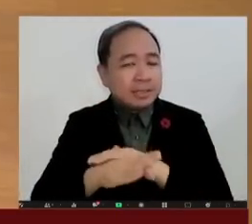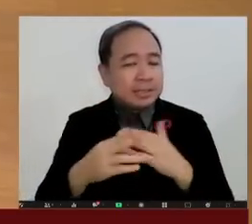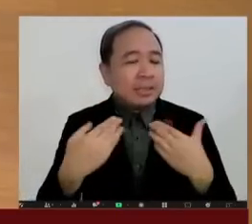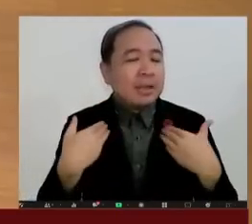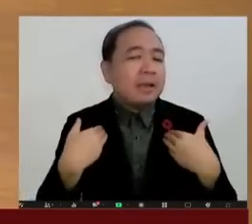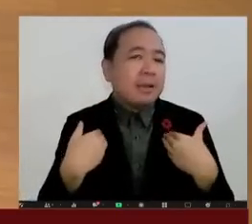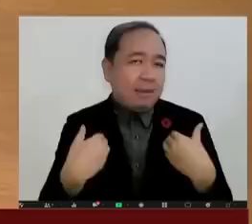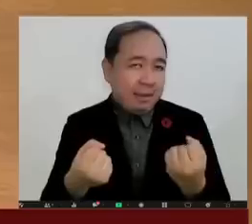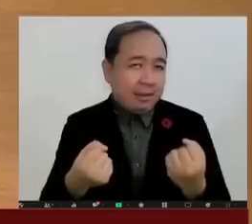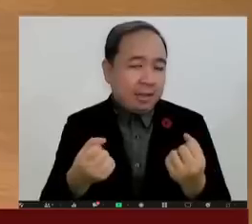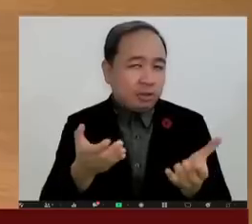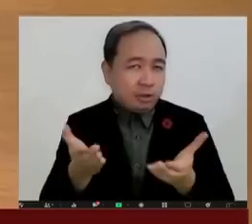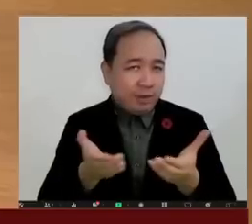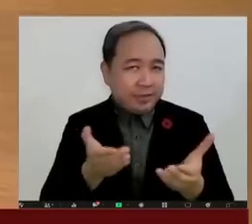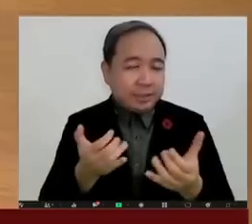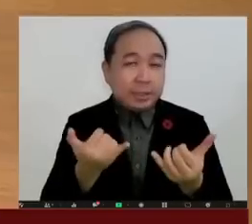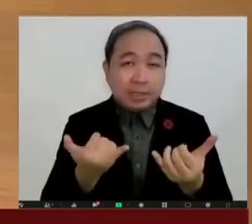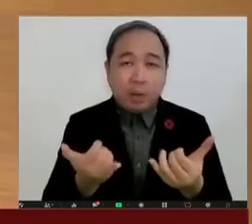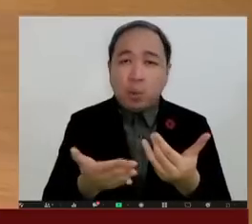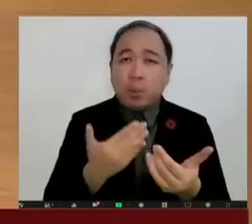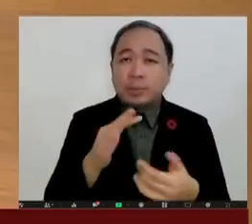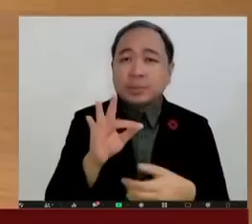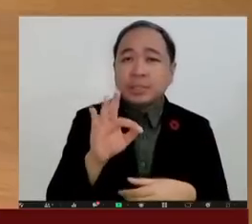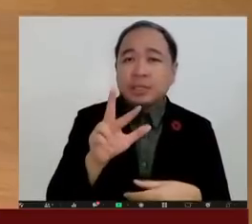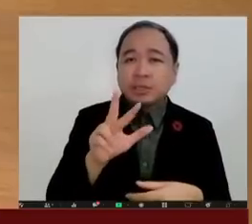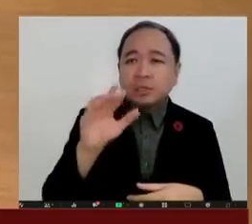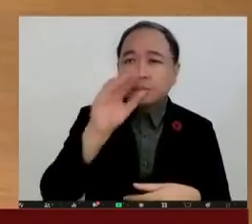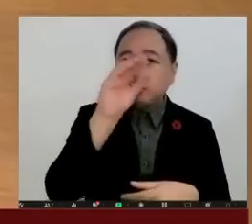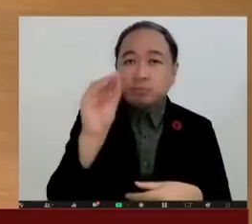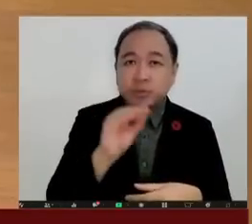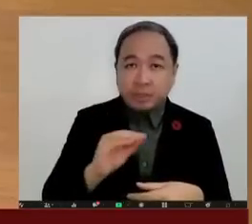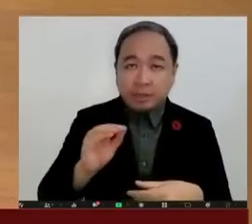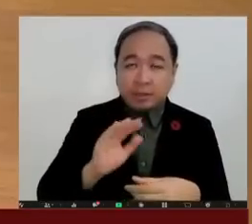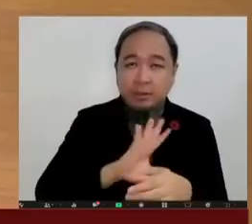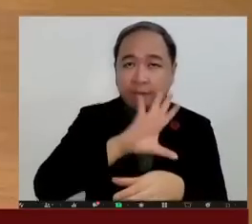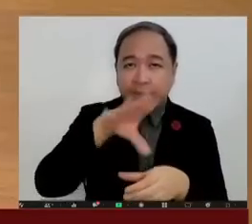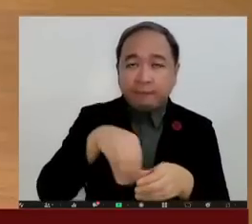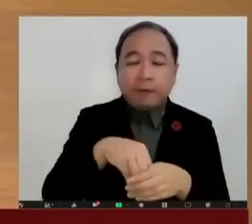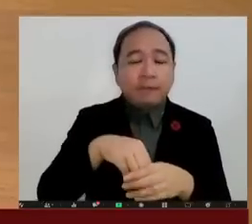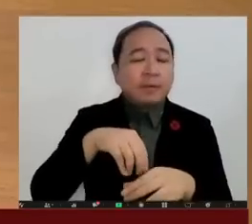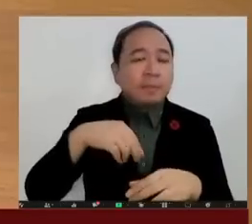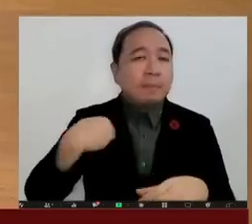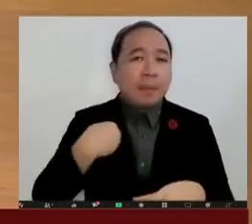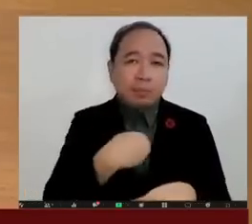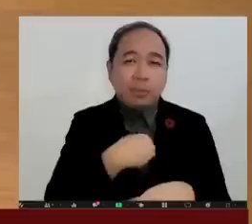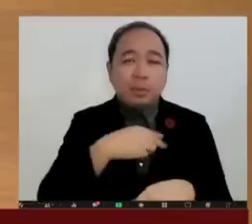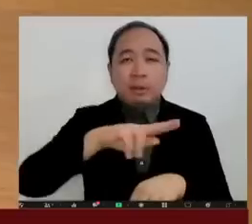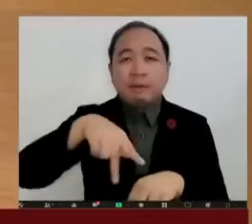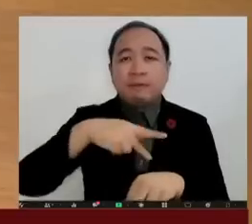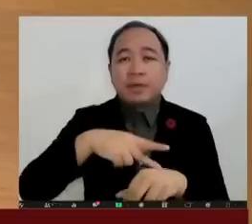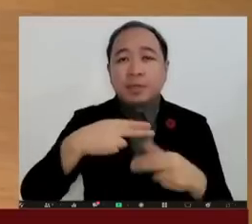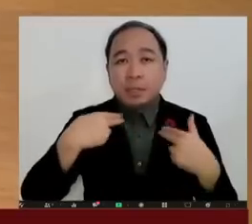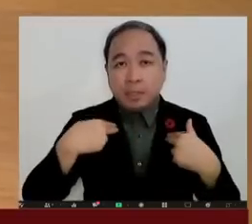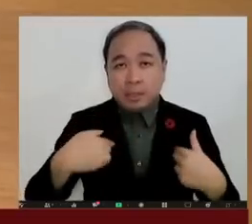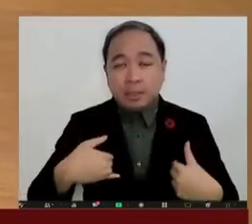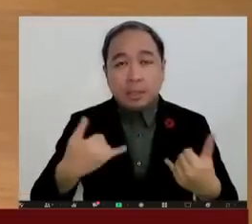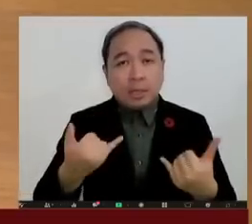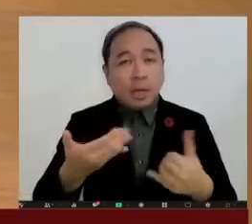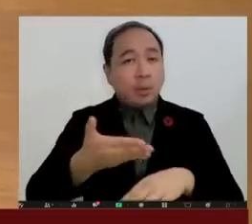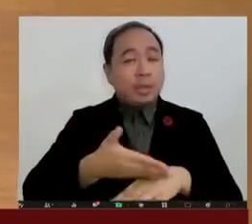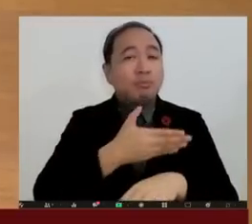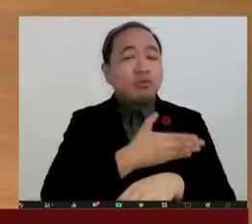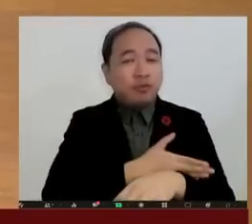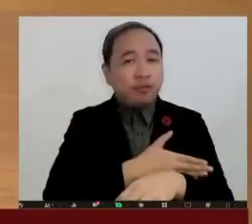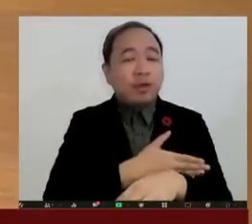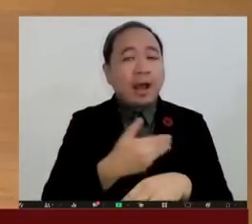mahigit 93% na ang kasapi sa PhilHealth. Sa pinagandang konsulta package ng PhilHealth,